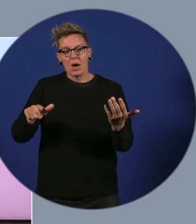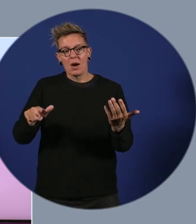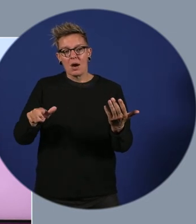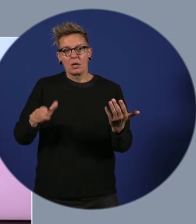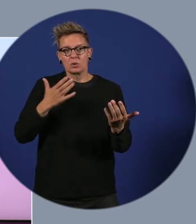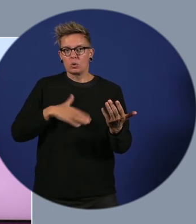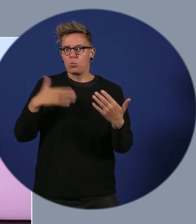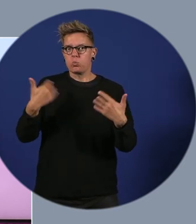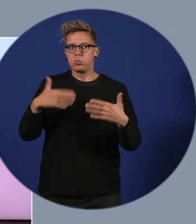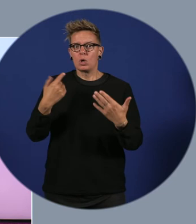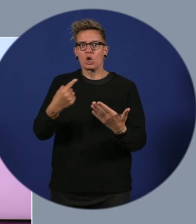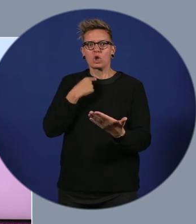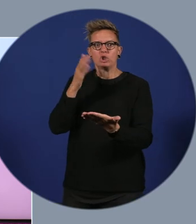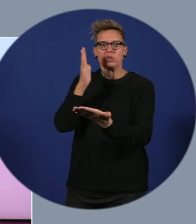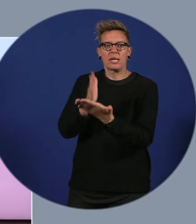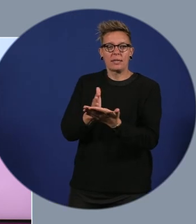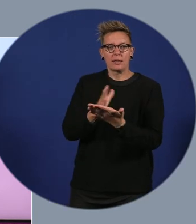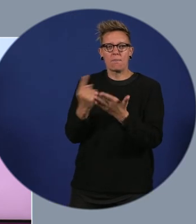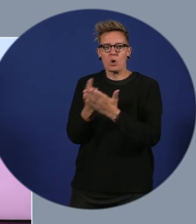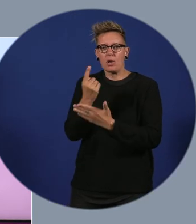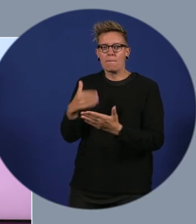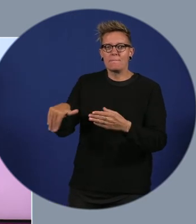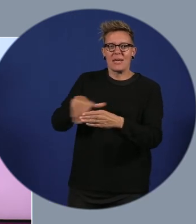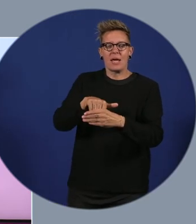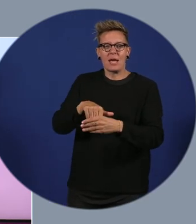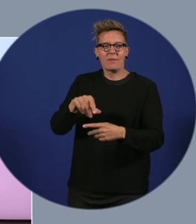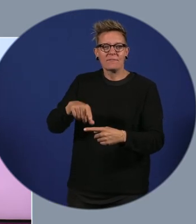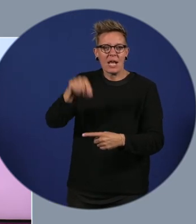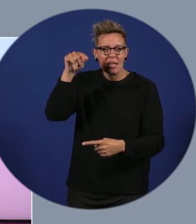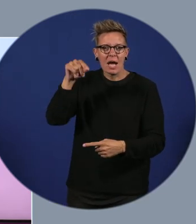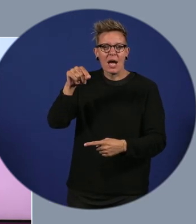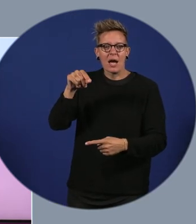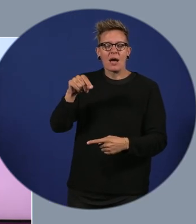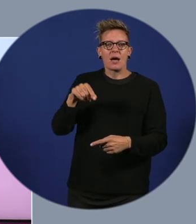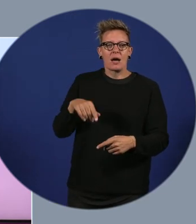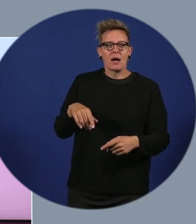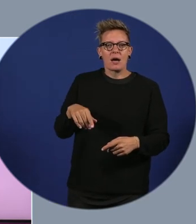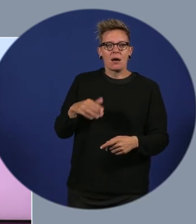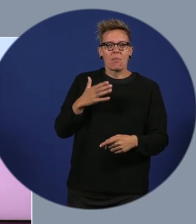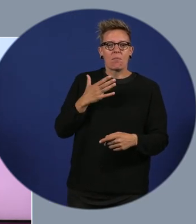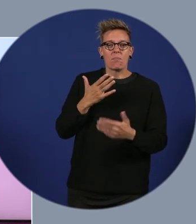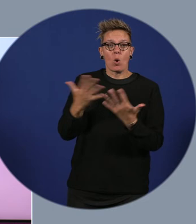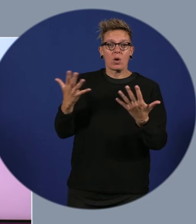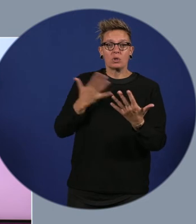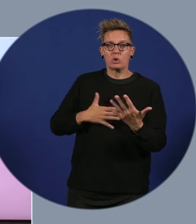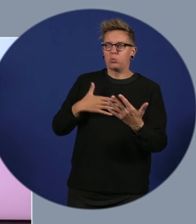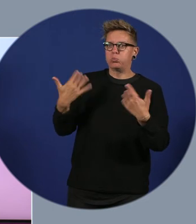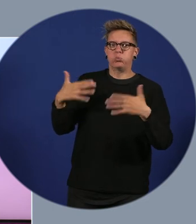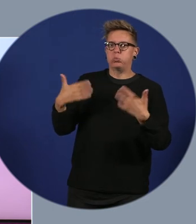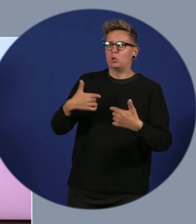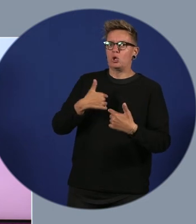rösträtten och valdeltagandet så pass mycket så att man kanske inte riktigt själv ser att man är